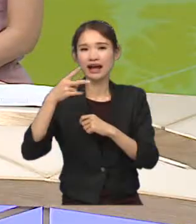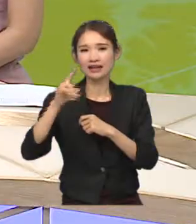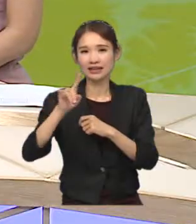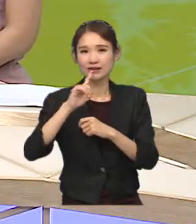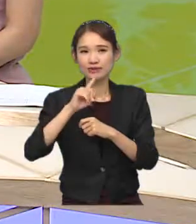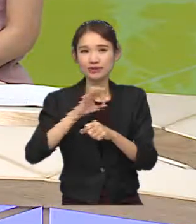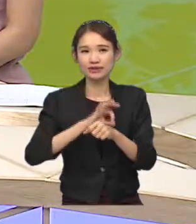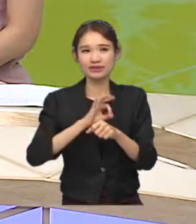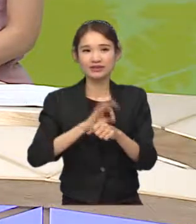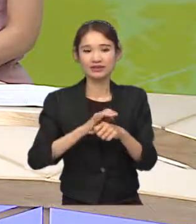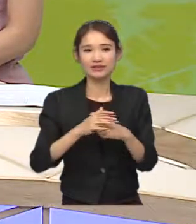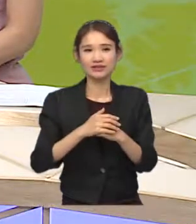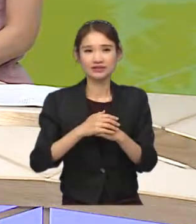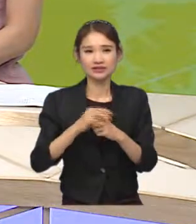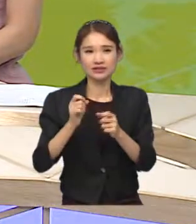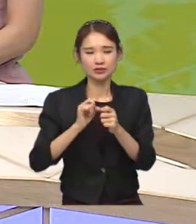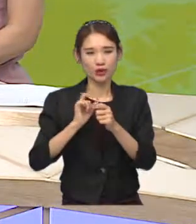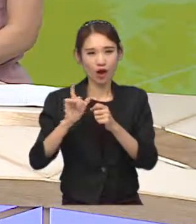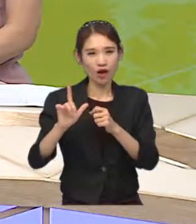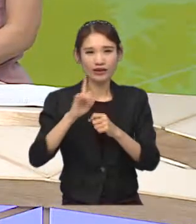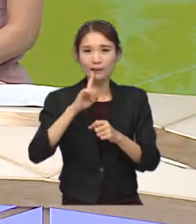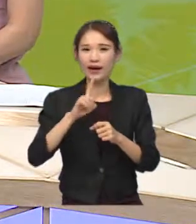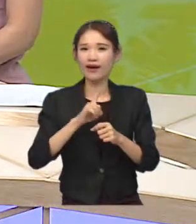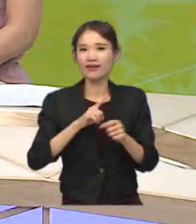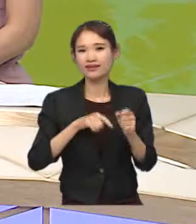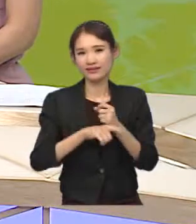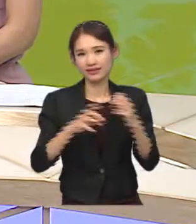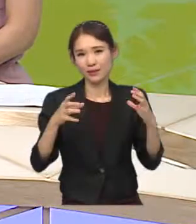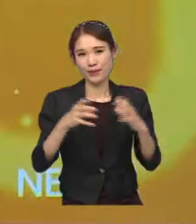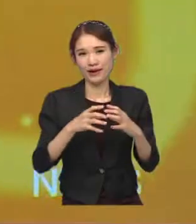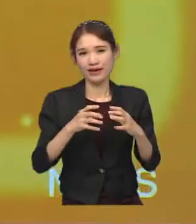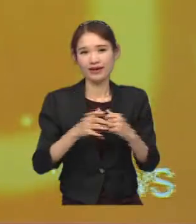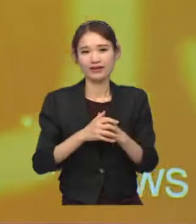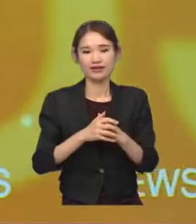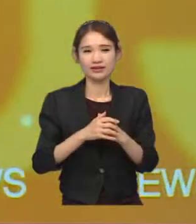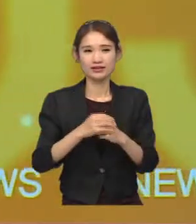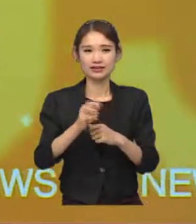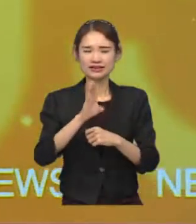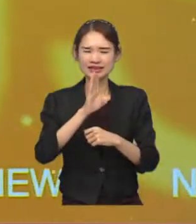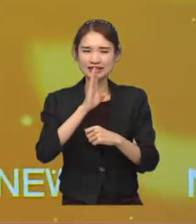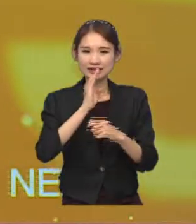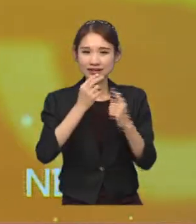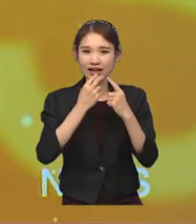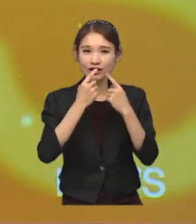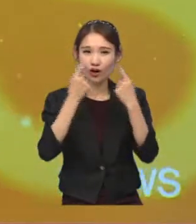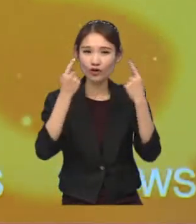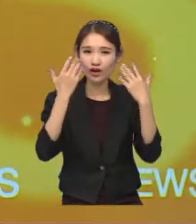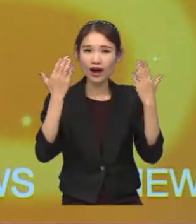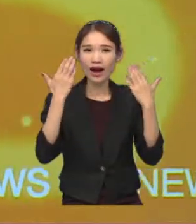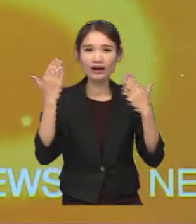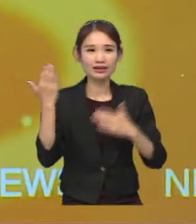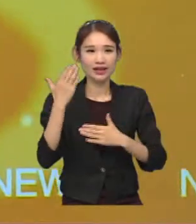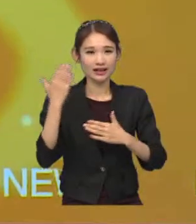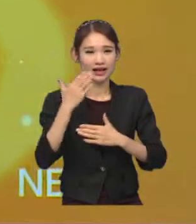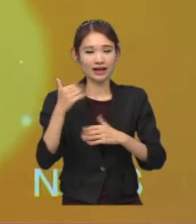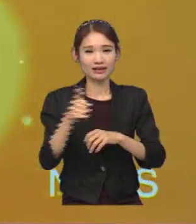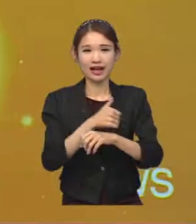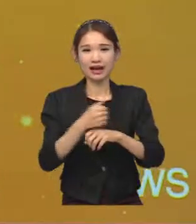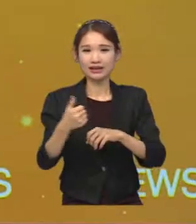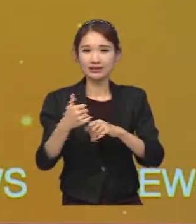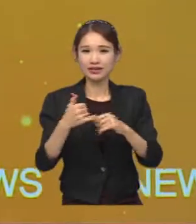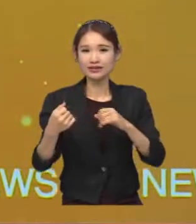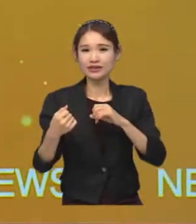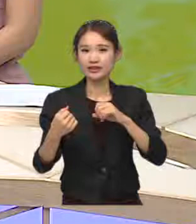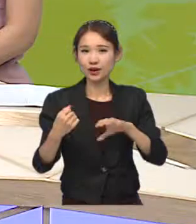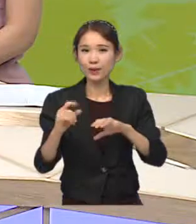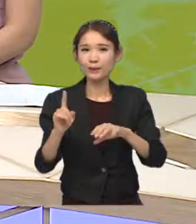상당히 떨어져 버려 에 의해서 그러다 보니까 서울의 진짜 서울대 다니는 학생은 뭐라고 답을 했을까요